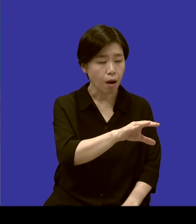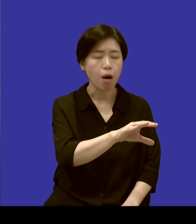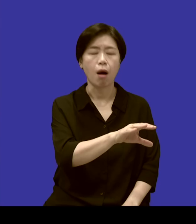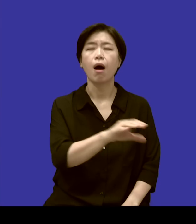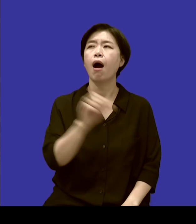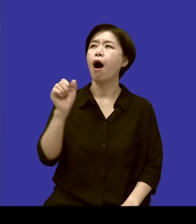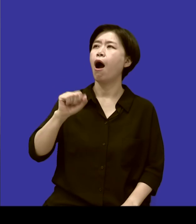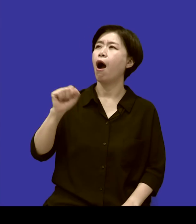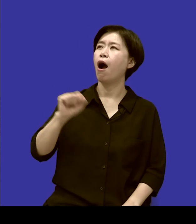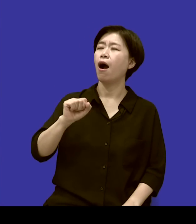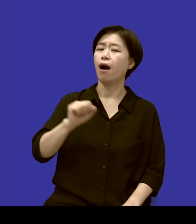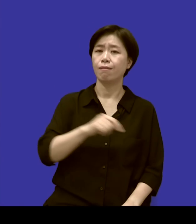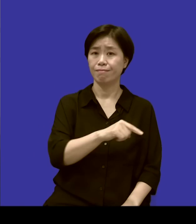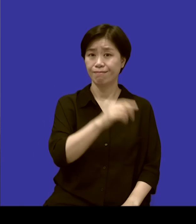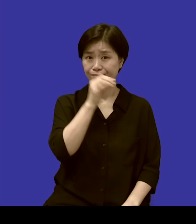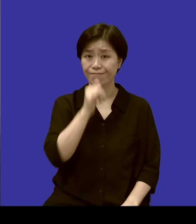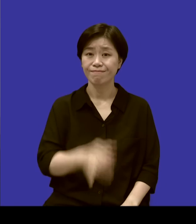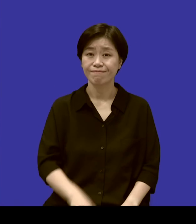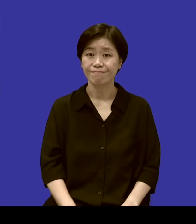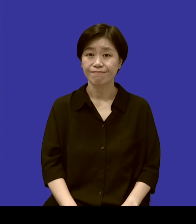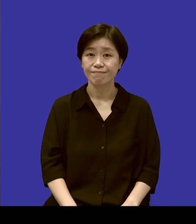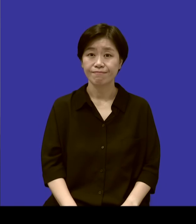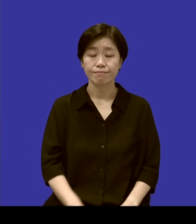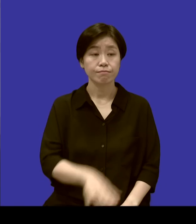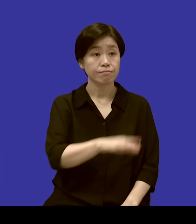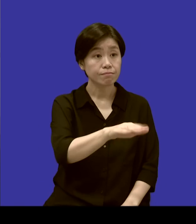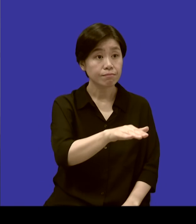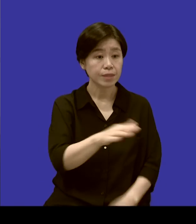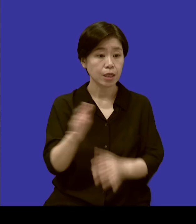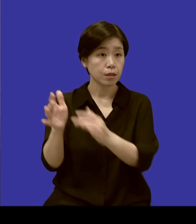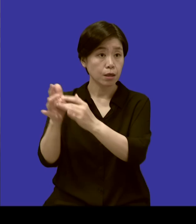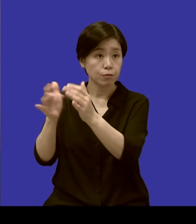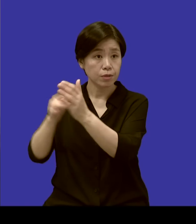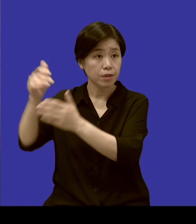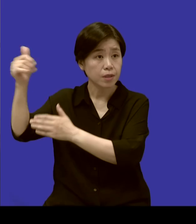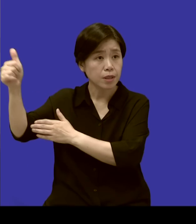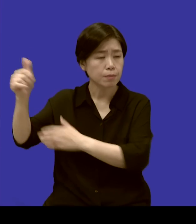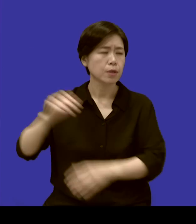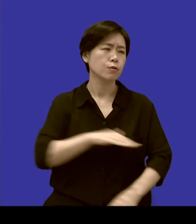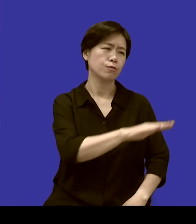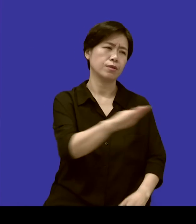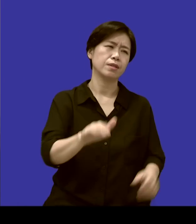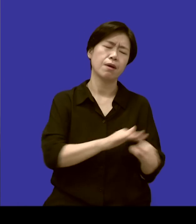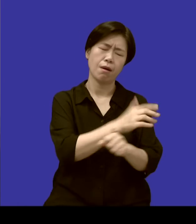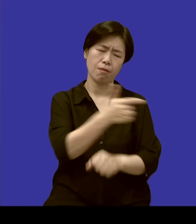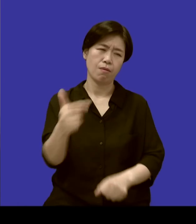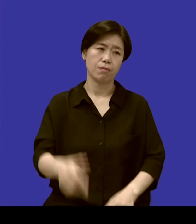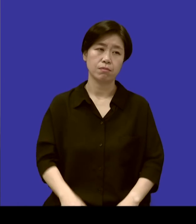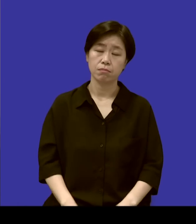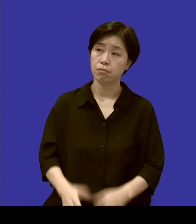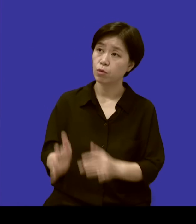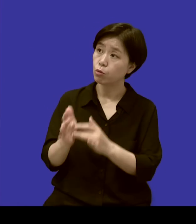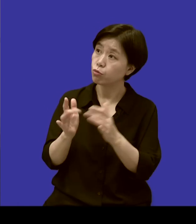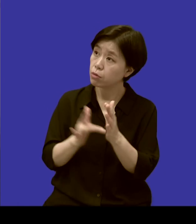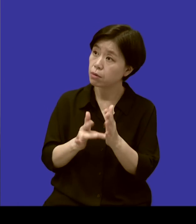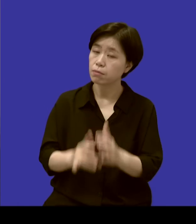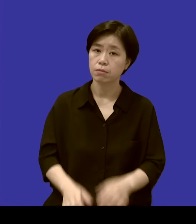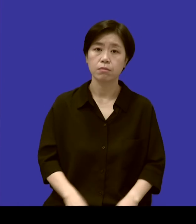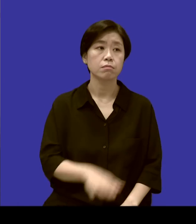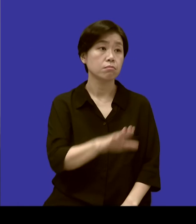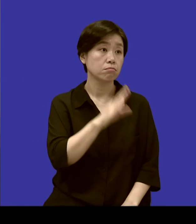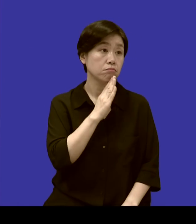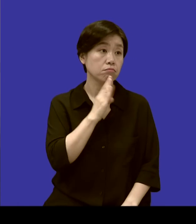이제는 구원의 확신에 들어가서 예수님은 우리를 너무 사랑하셔. 예수님이요? 하나님의